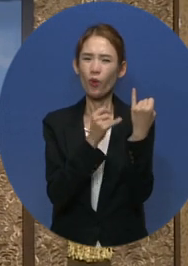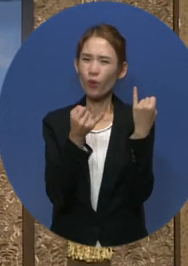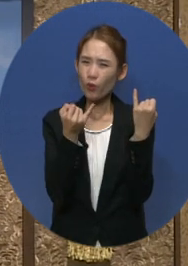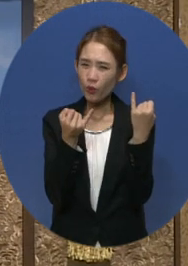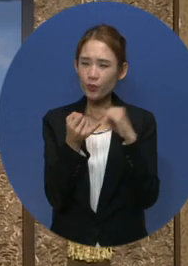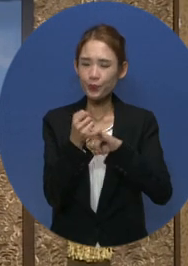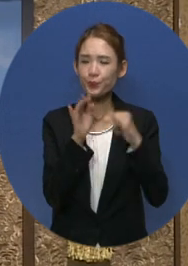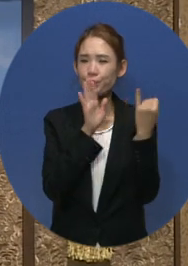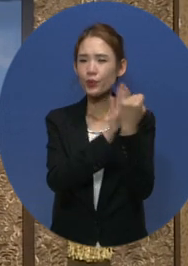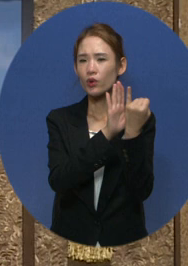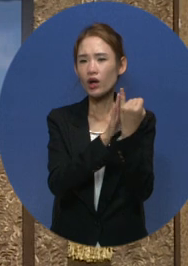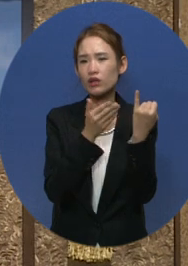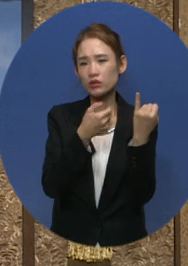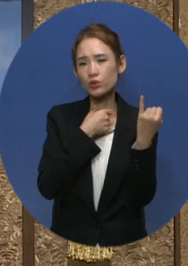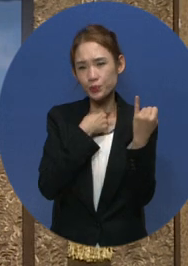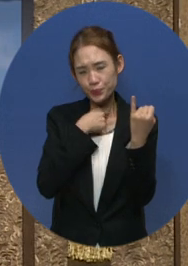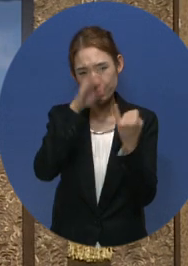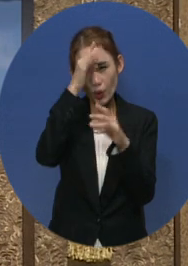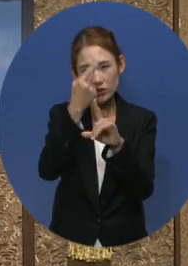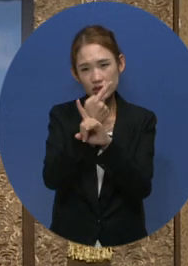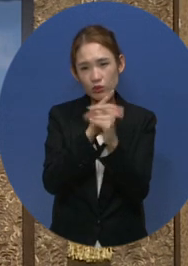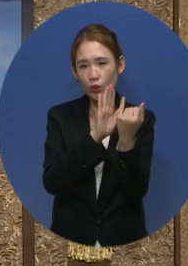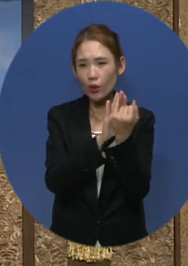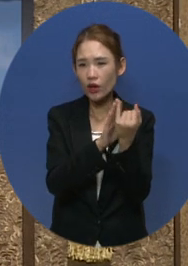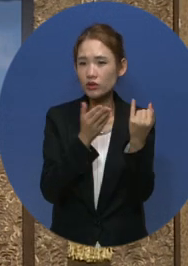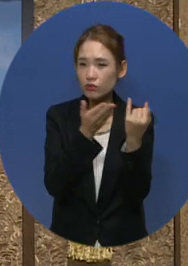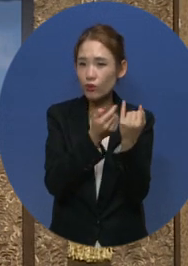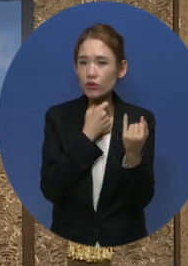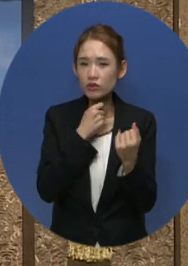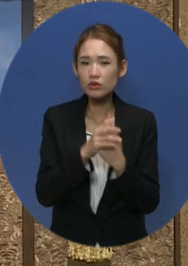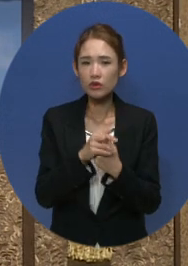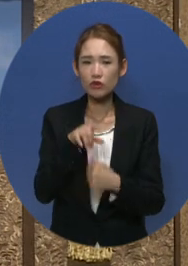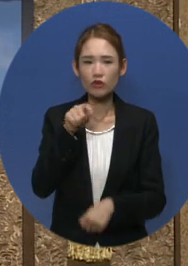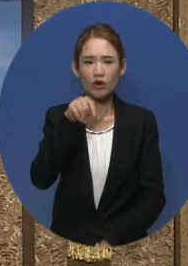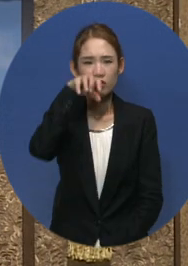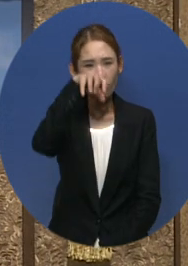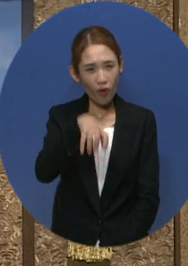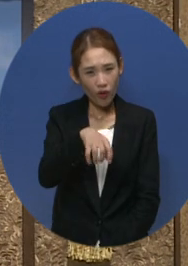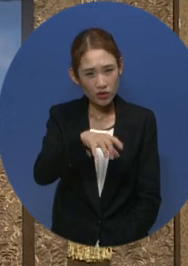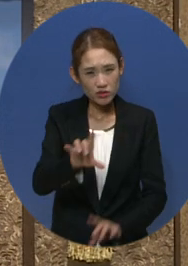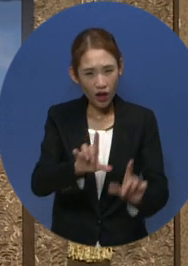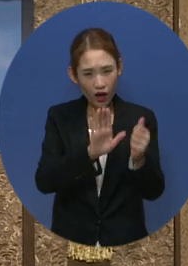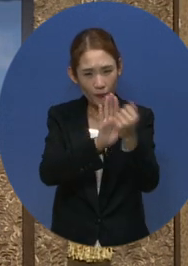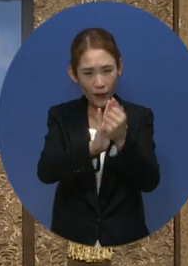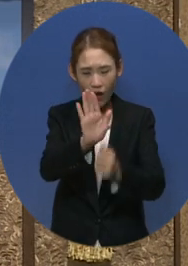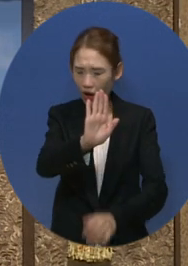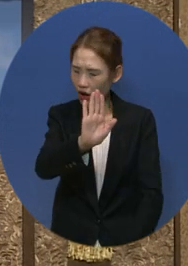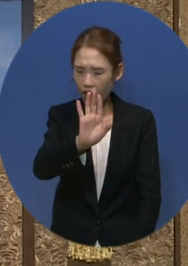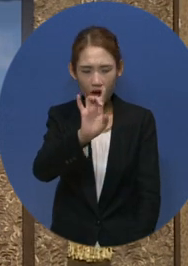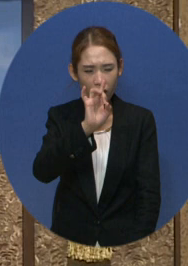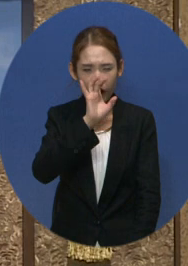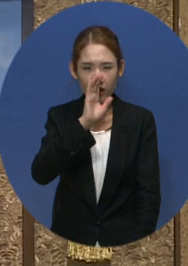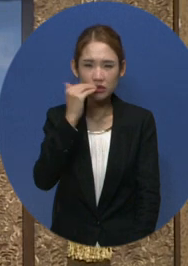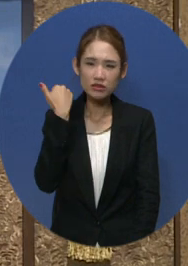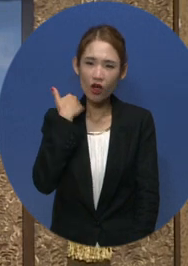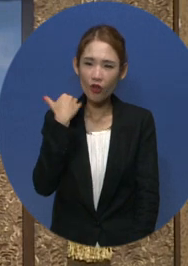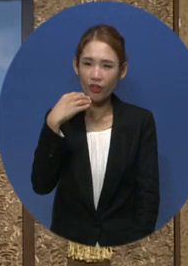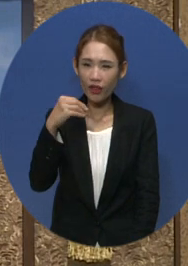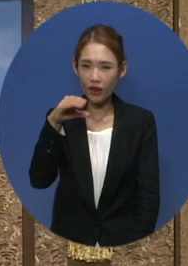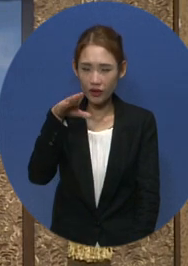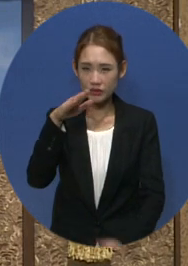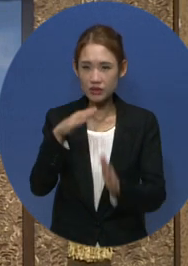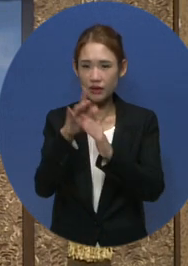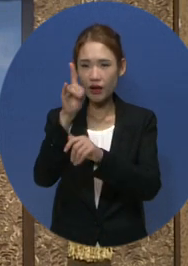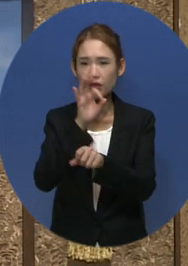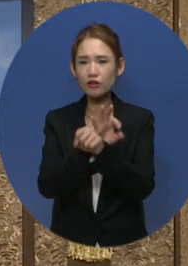되겠는데 병도 치료해 드려야 되고 우선 여기서 살면 안 됩니다. 네. 전셋집이라도 하나 얻어 드려야